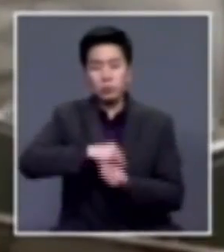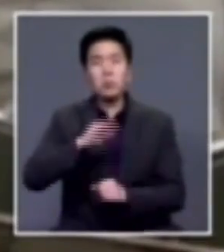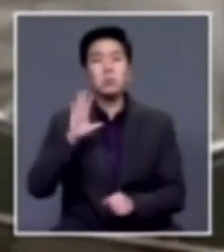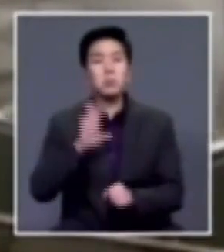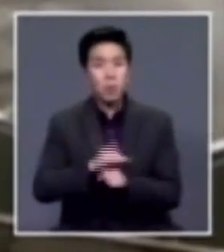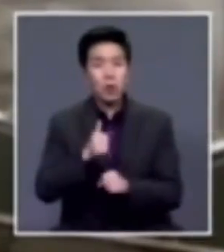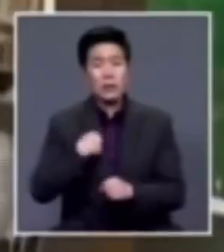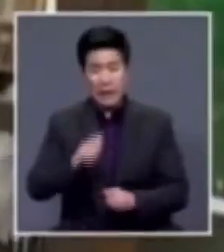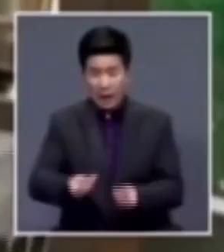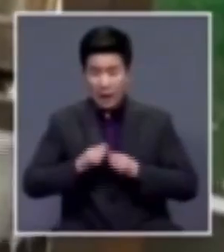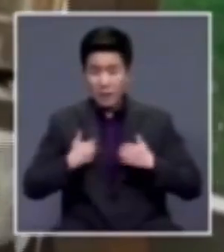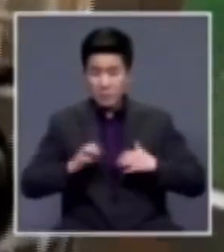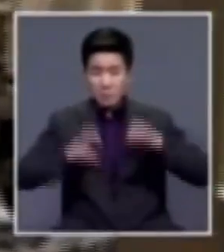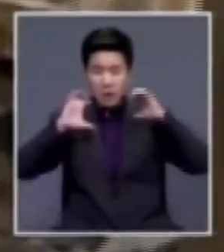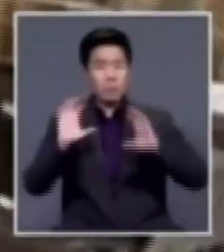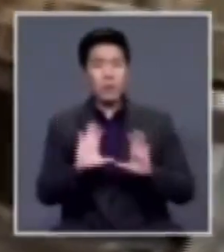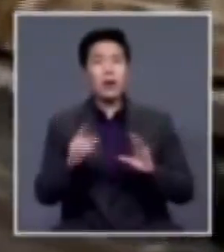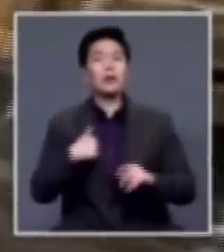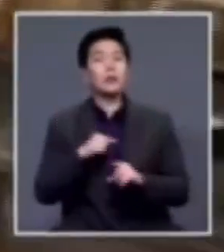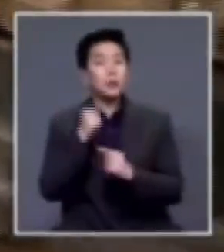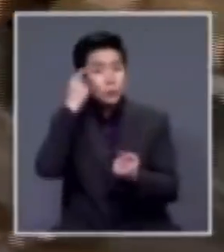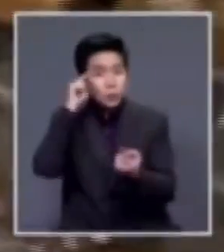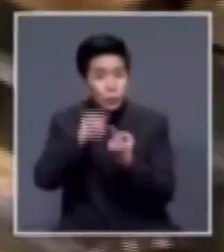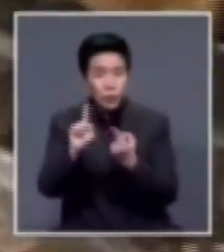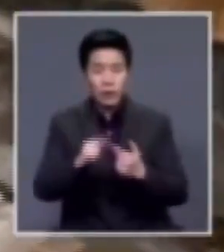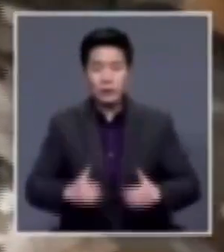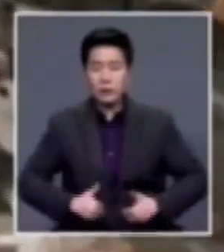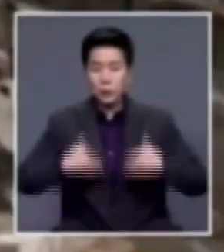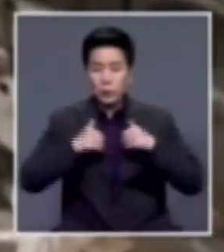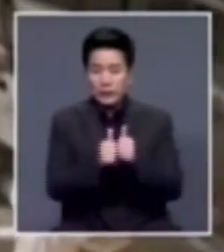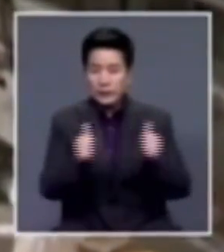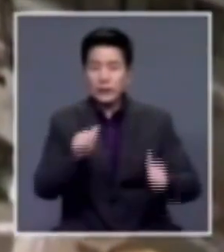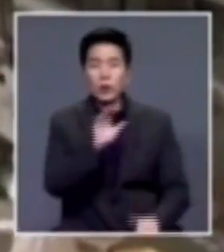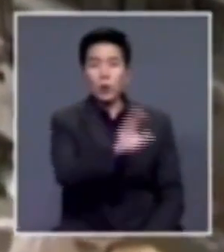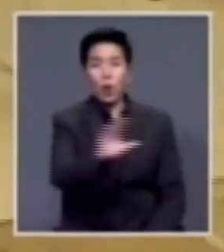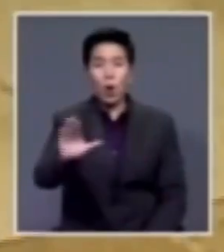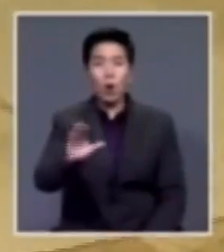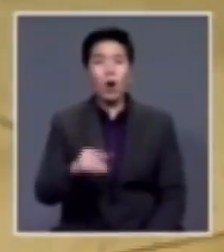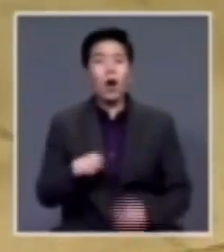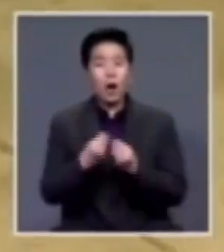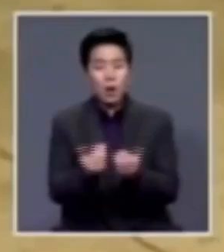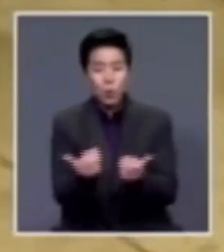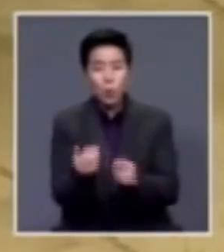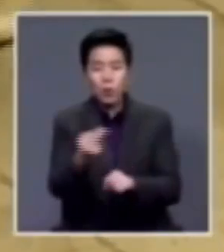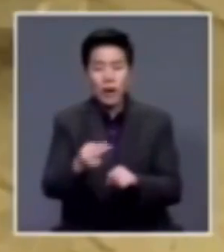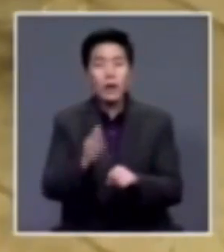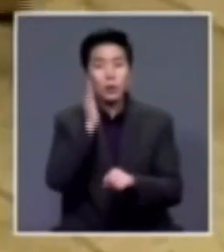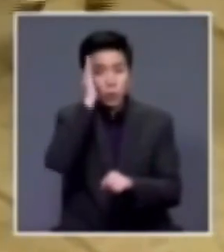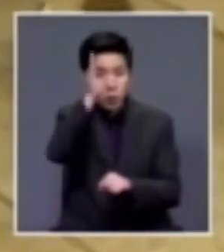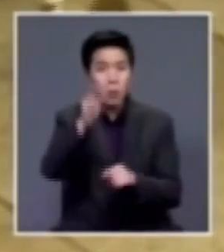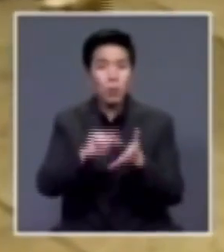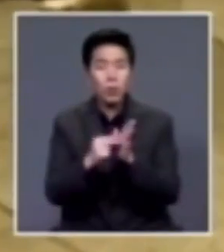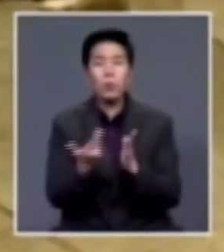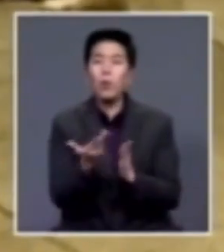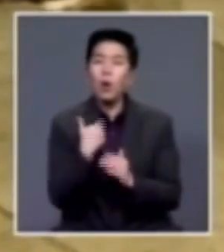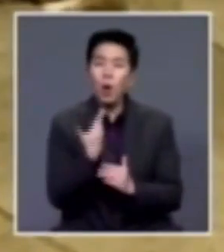ไม่ใช่เพื่อรักษาอันดับเหล่านี้นะครับแต่ก็เพื่อความกินดีอยู่ดีของพี่น้องประชาชนและลูกหลานของพวกเราในอนาคตนะครับผมขอร้